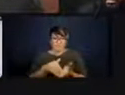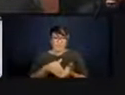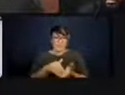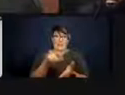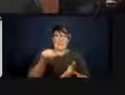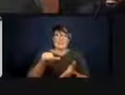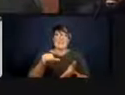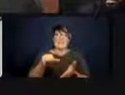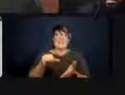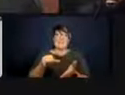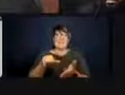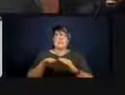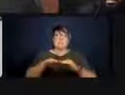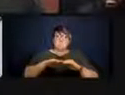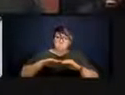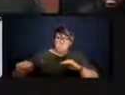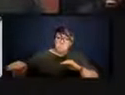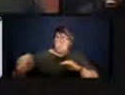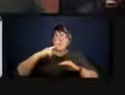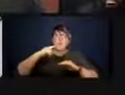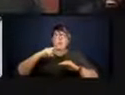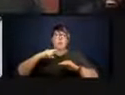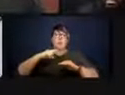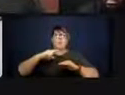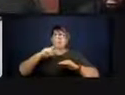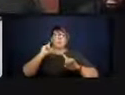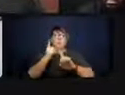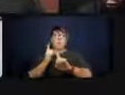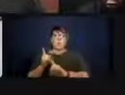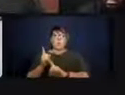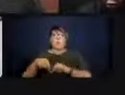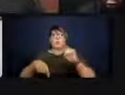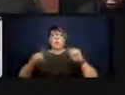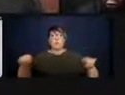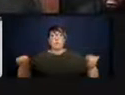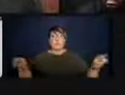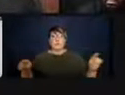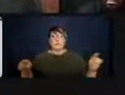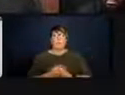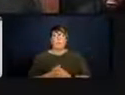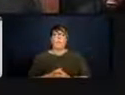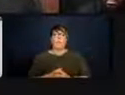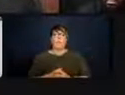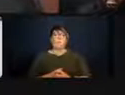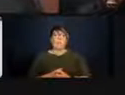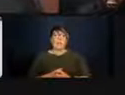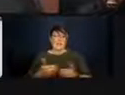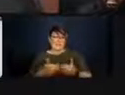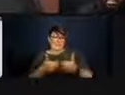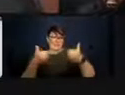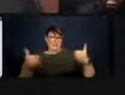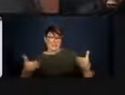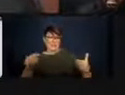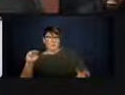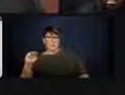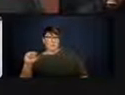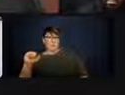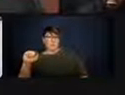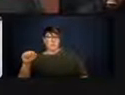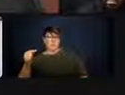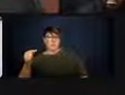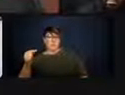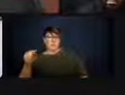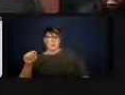وهذه هي السنة الأساسية بالنسبة لنا، وأنا أعلم بأن هذا طبعا مختلف